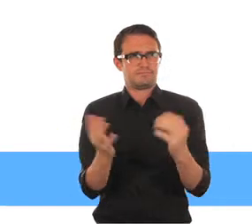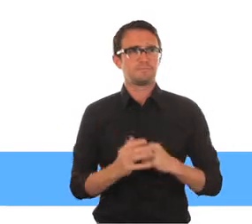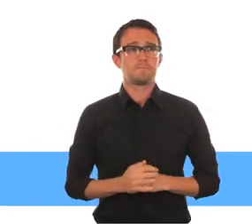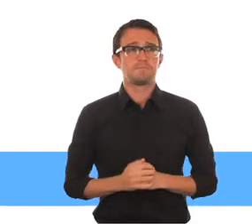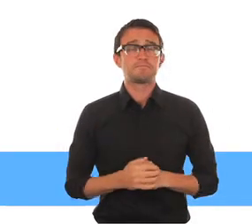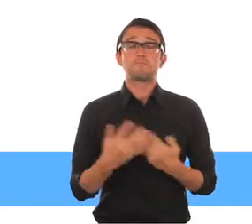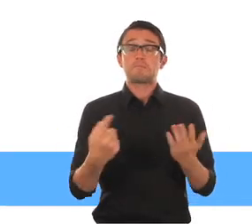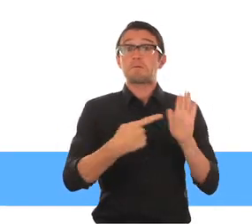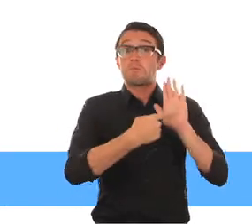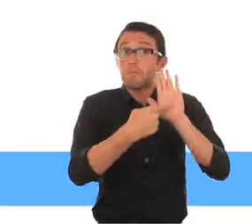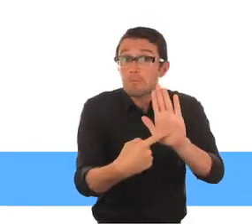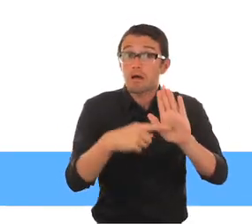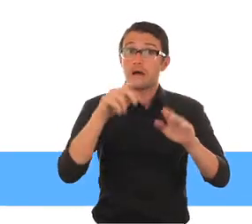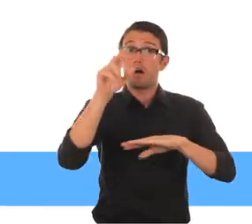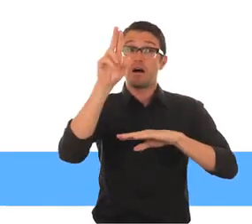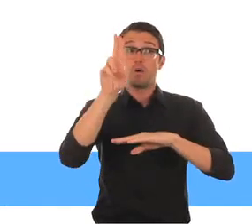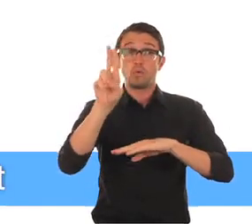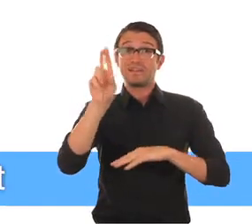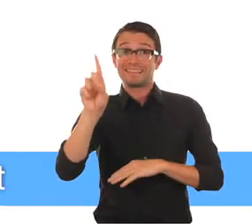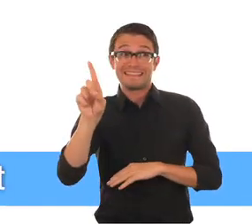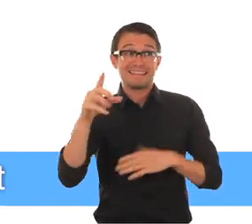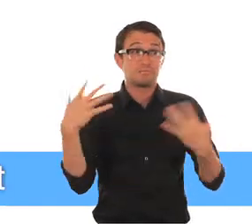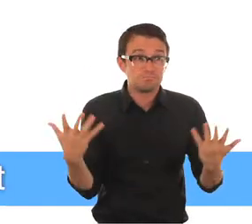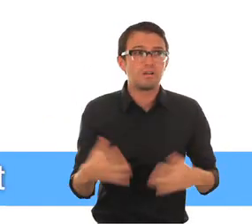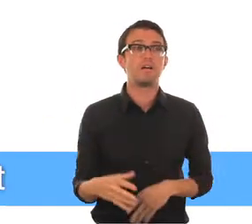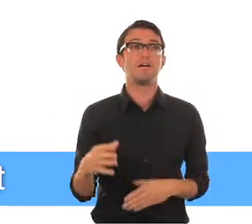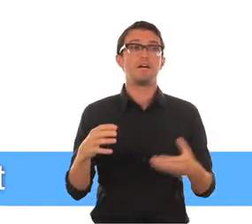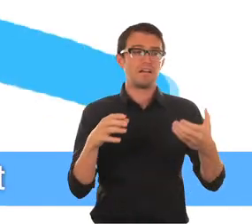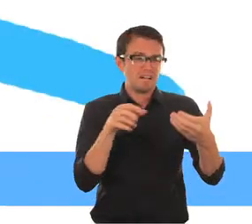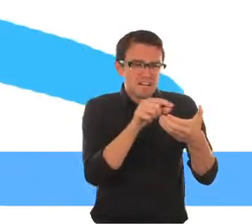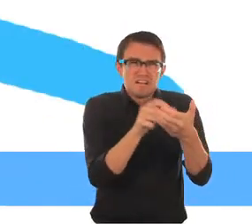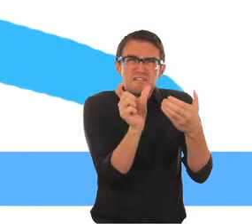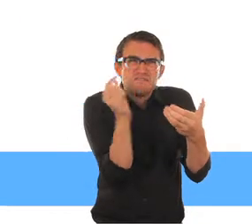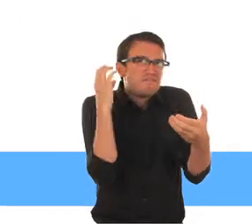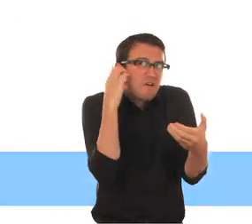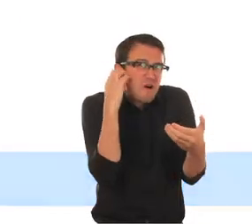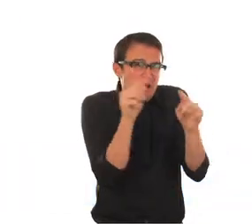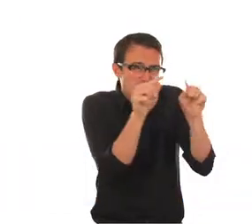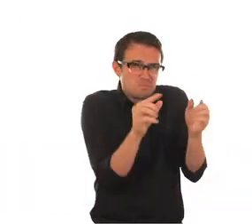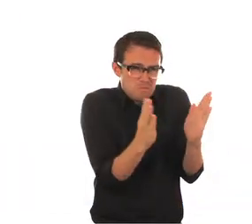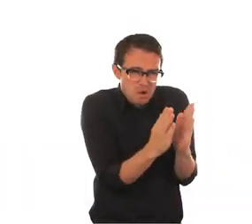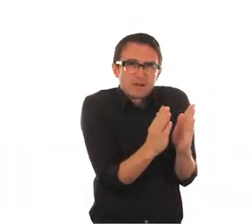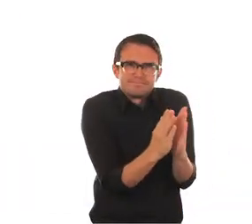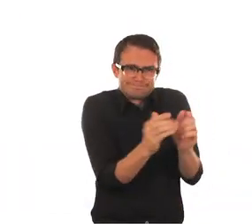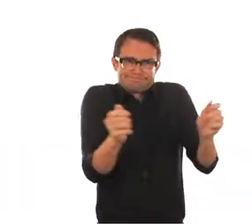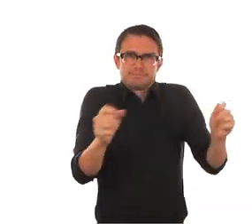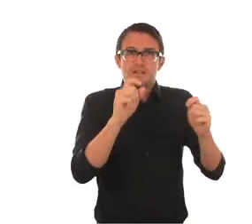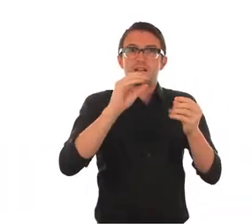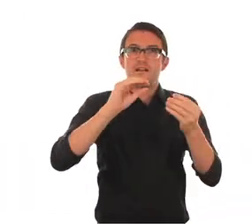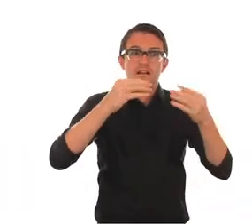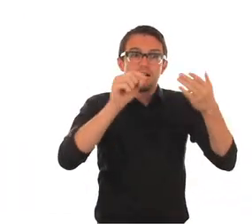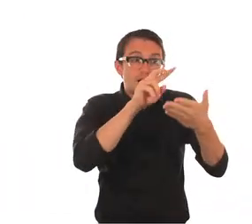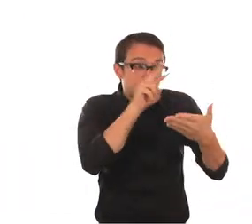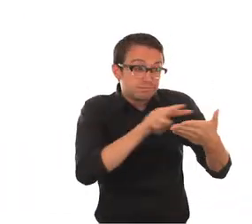Voici quelques exemples de conception universelle. De grosses touches sur un téléphone sont plus faciles à lire. Série de dessins animés. Personne plissant